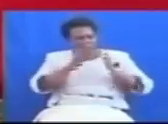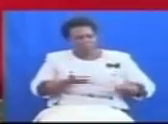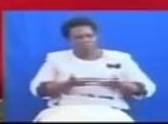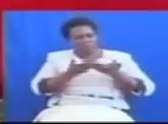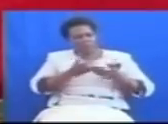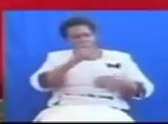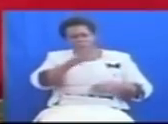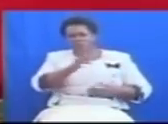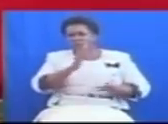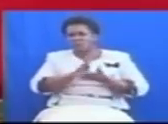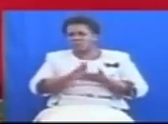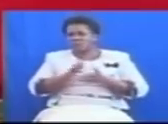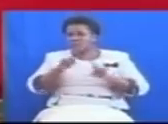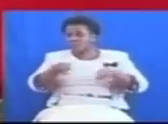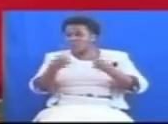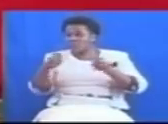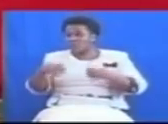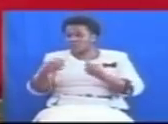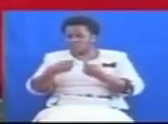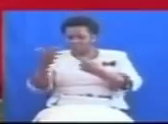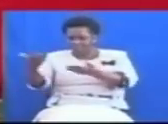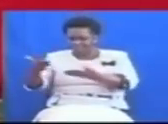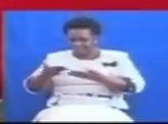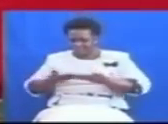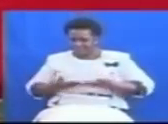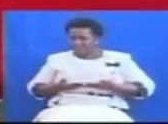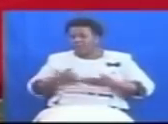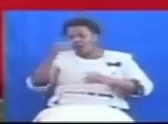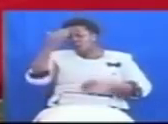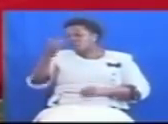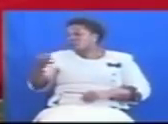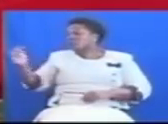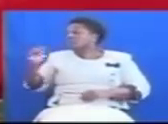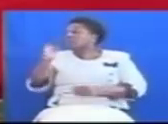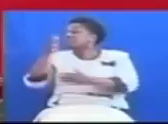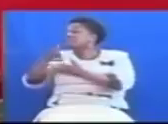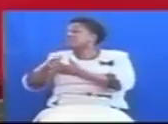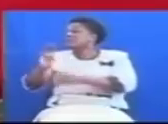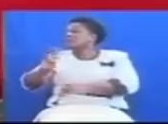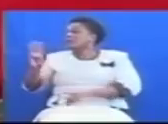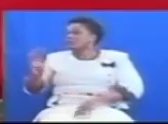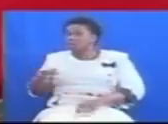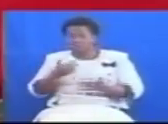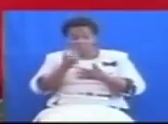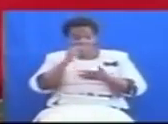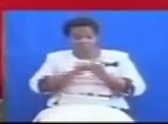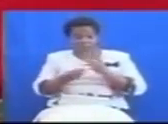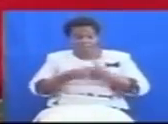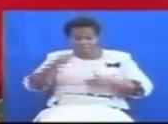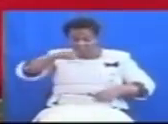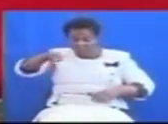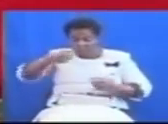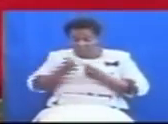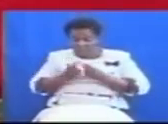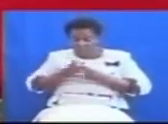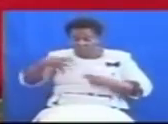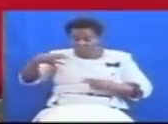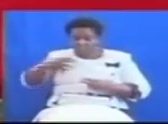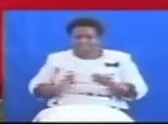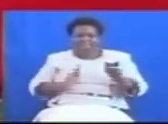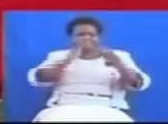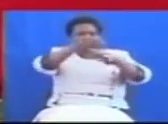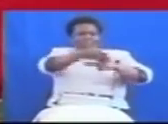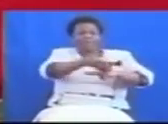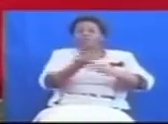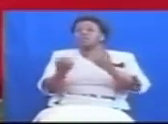migogoro hii ameileta hapa na hatujajua wao wenyewe wamefikia wapi, kwa sababu migogoro mingi wizara inaingilia kati pale ambapo halmashauri